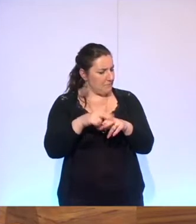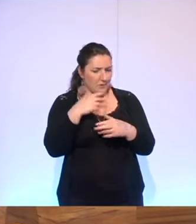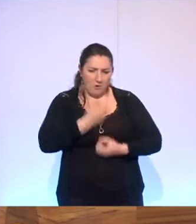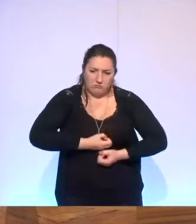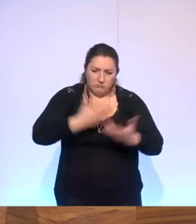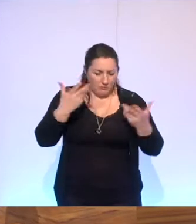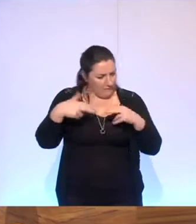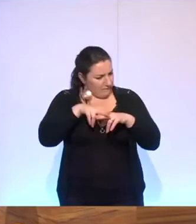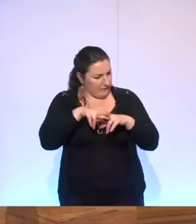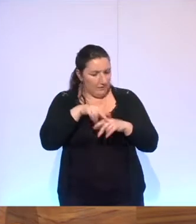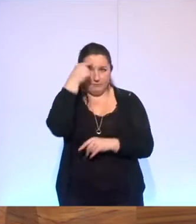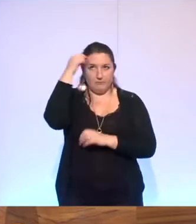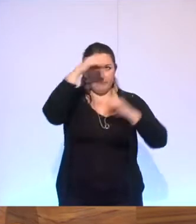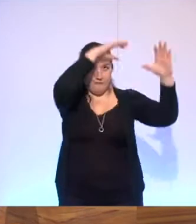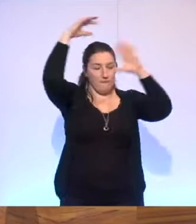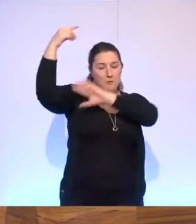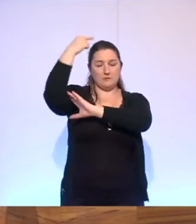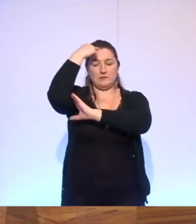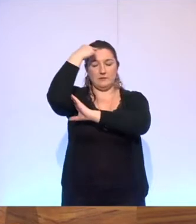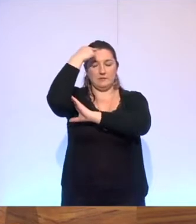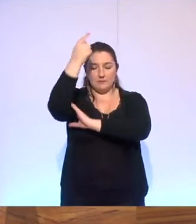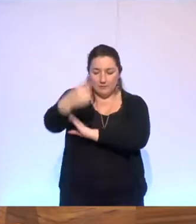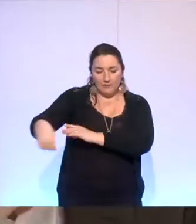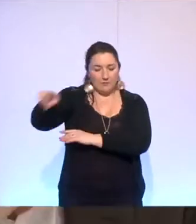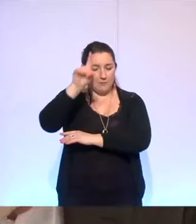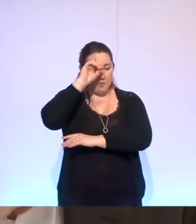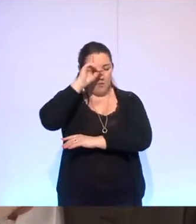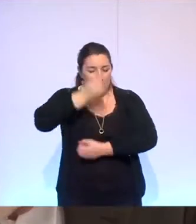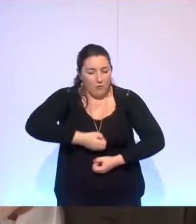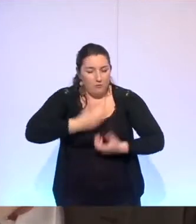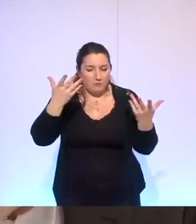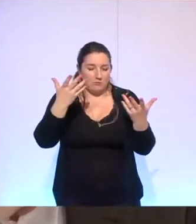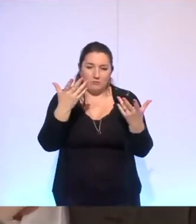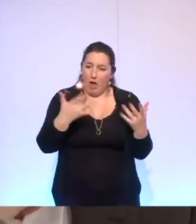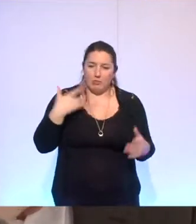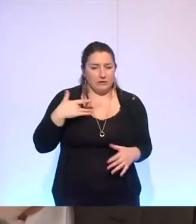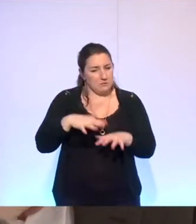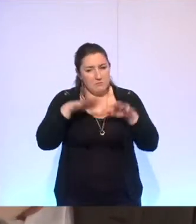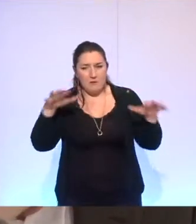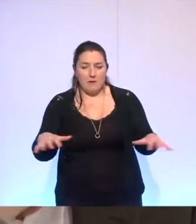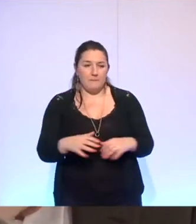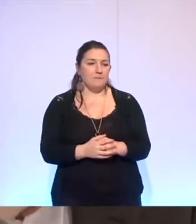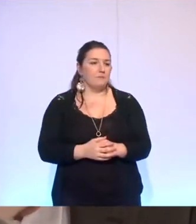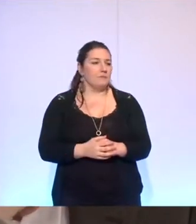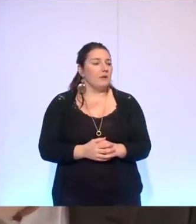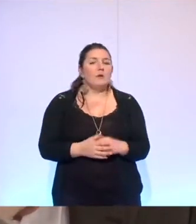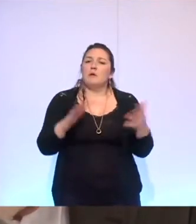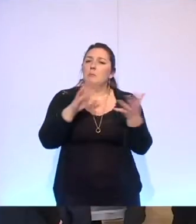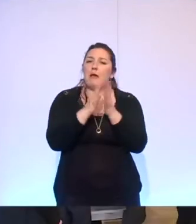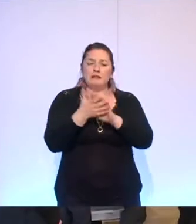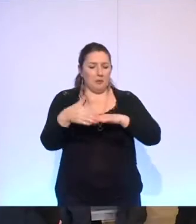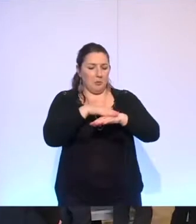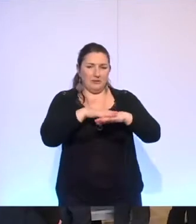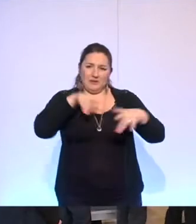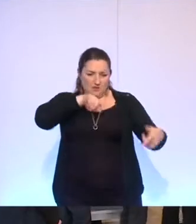choses à dire. Serons-nous capables, par la qualité de nos débats, par le changement des pratiques politiques,